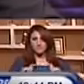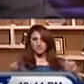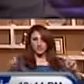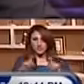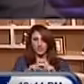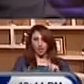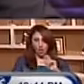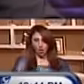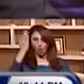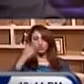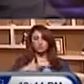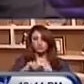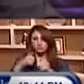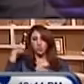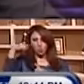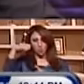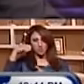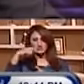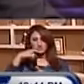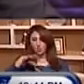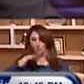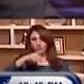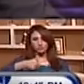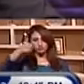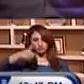للوزاره. دخلت لقيت كل قيادات الوزاره.